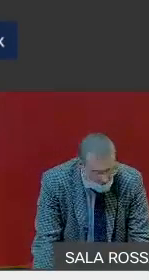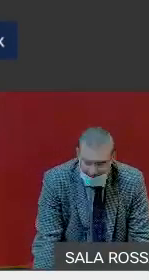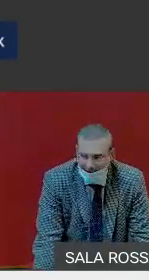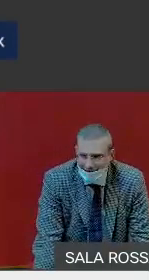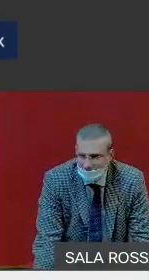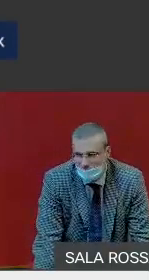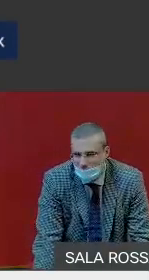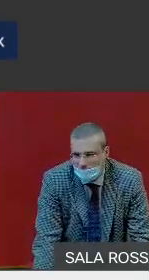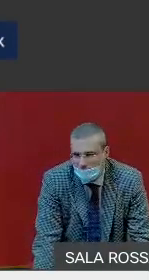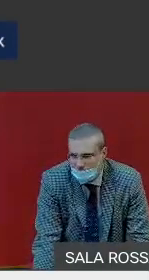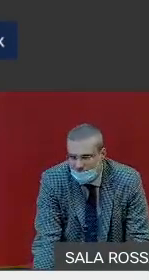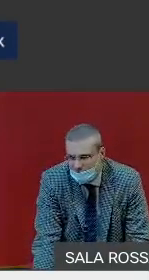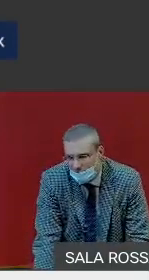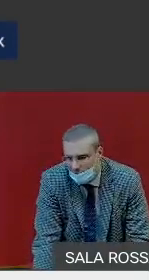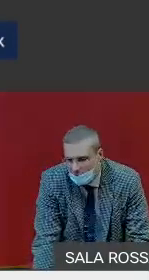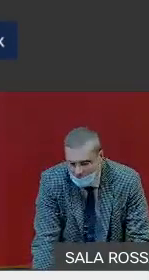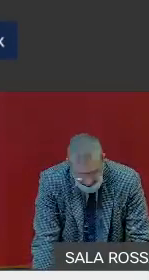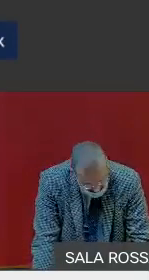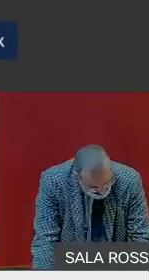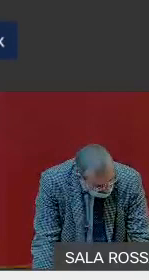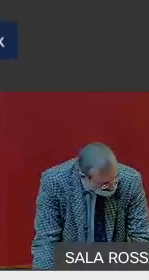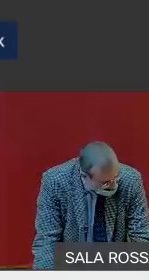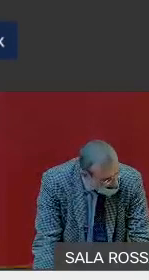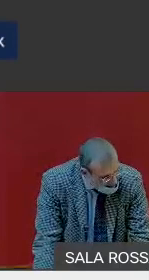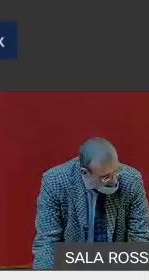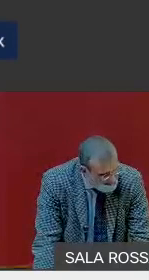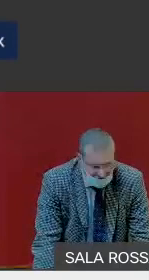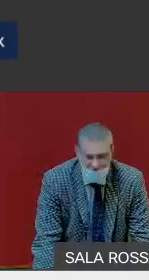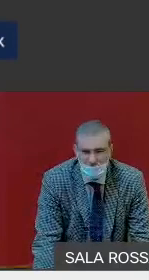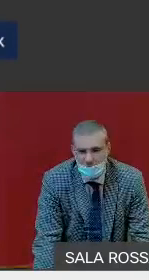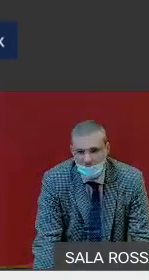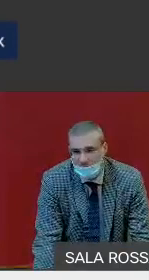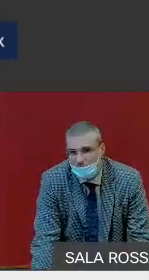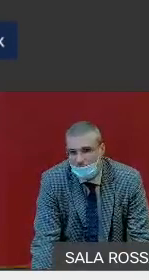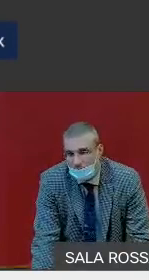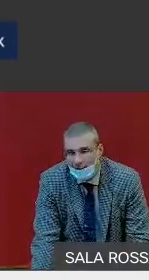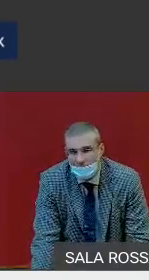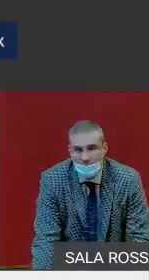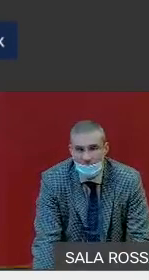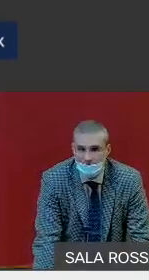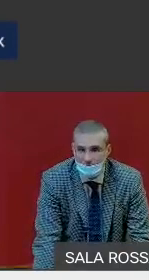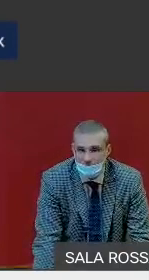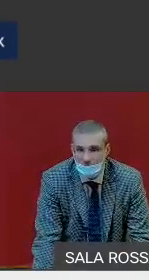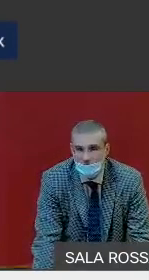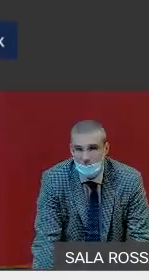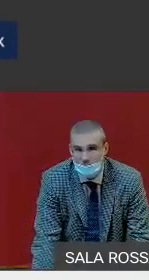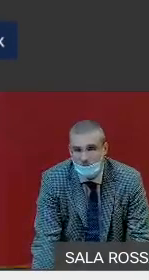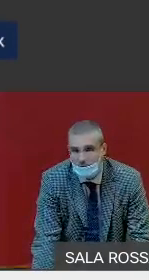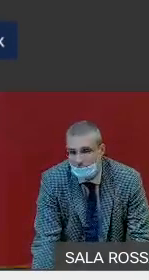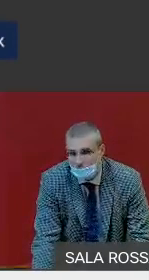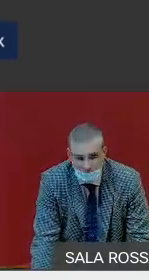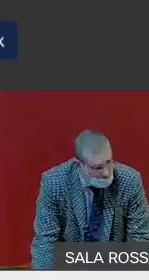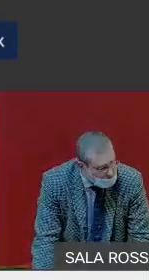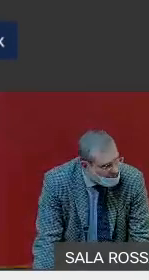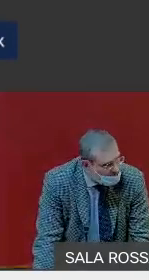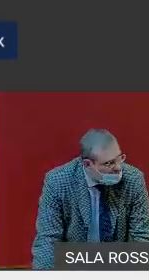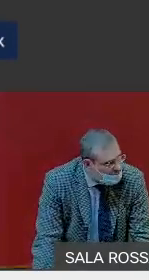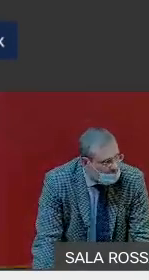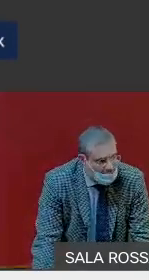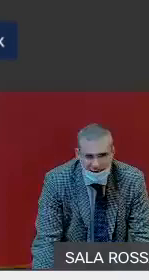sono recato eseguito vari sopralluoghi stiamo anche facendo interventi importanti ripristino dei giardini coni zugna